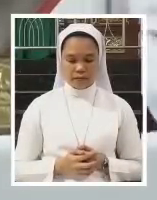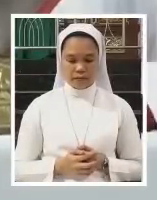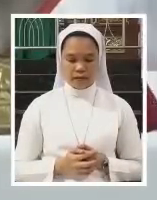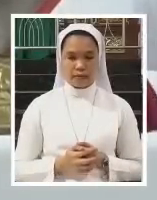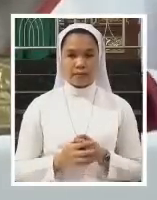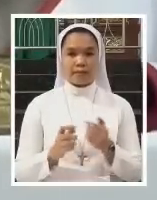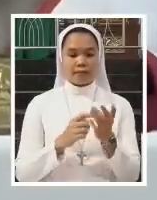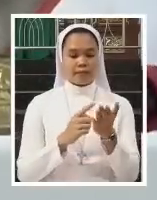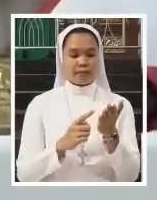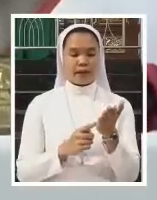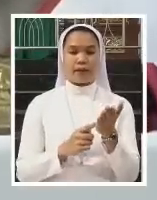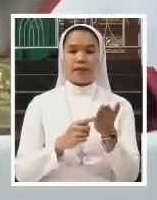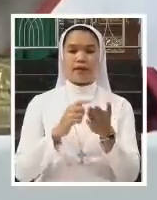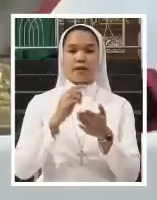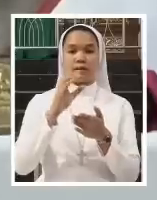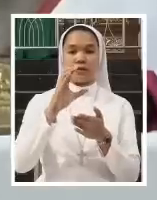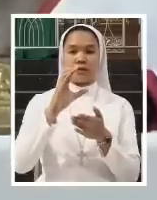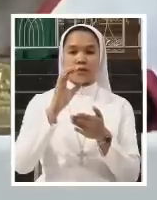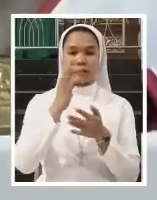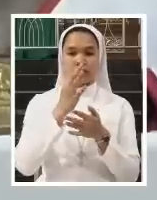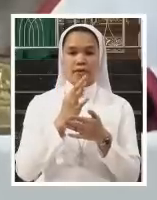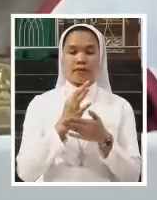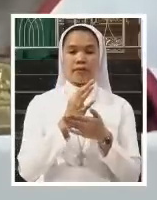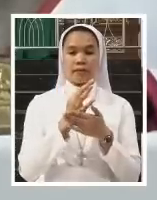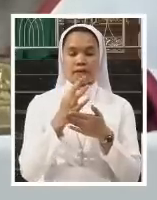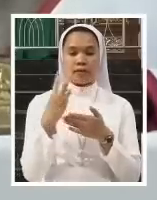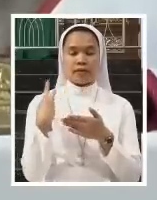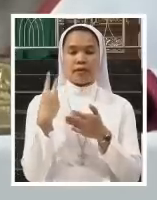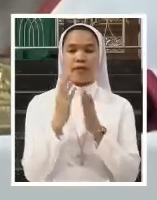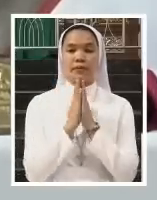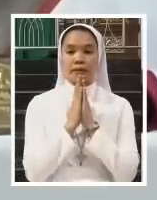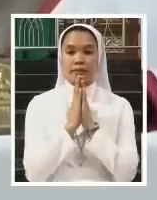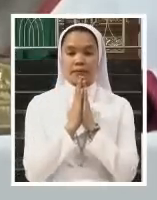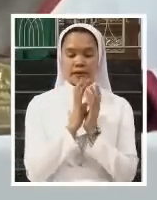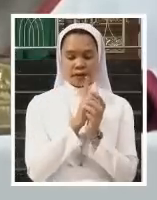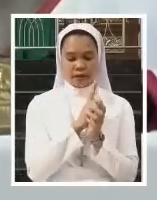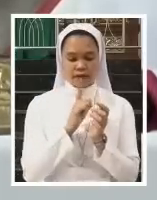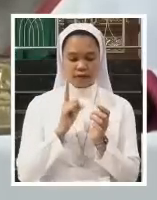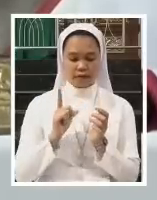Ining ostya kang samong pakipagulian na mimibi kami kagurangnan,